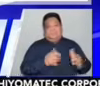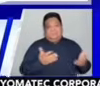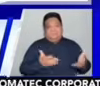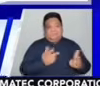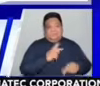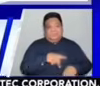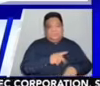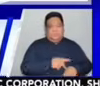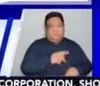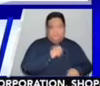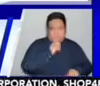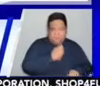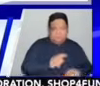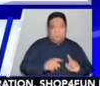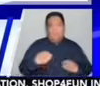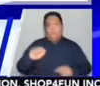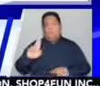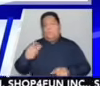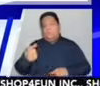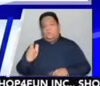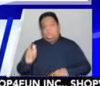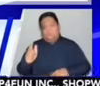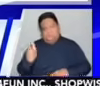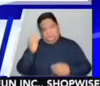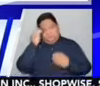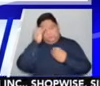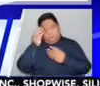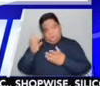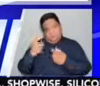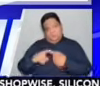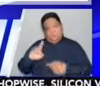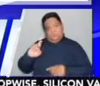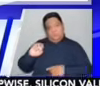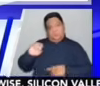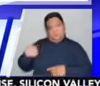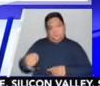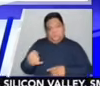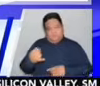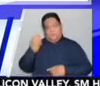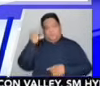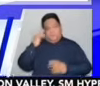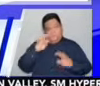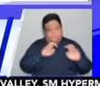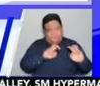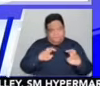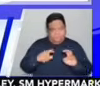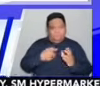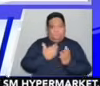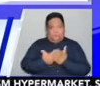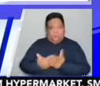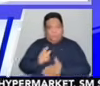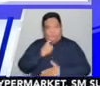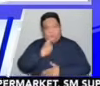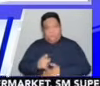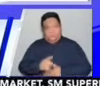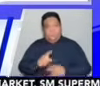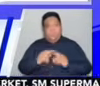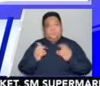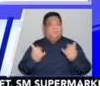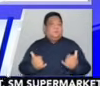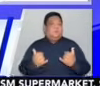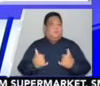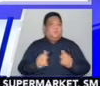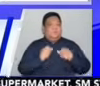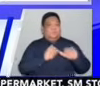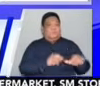20 na lang na pagbigay alam sa Department of justice matapos ang validation Sa ngayon wala na raw sa batam Pero nasa